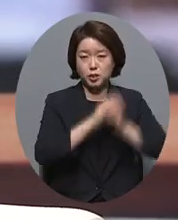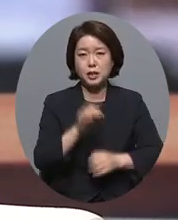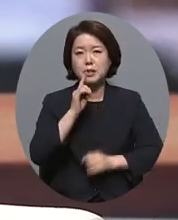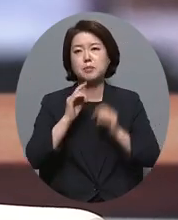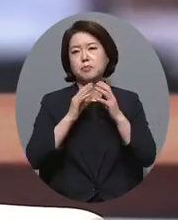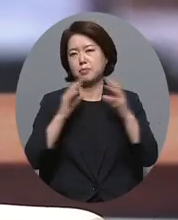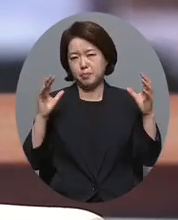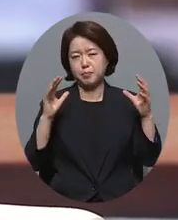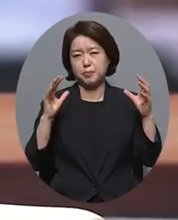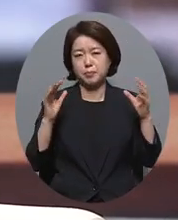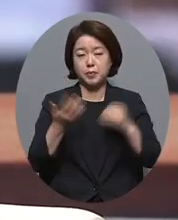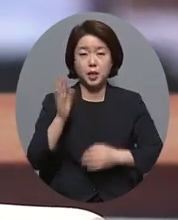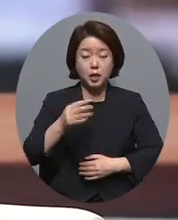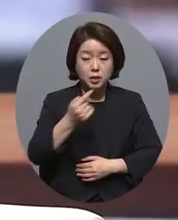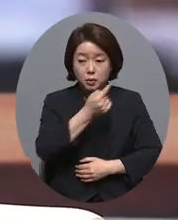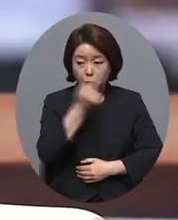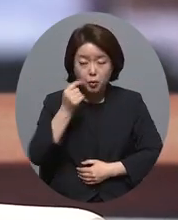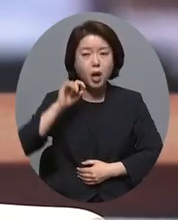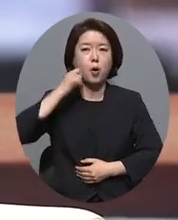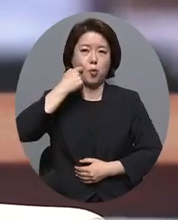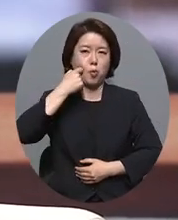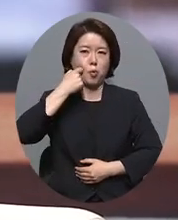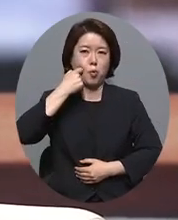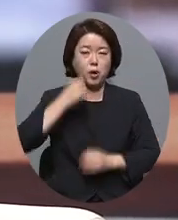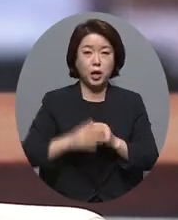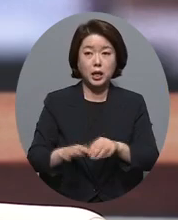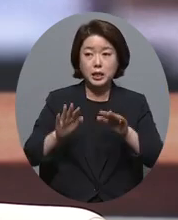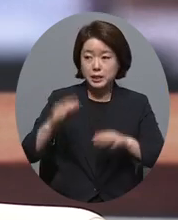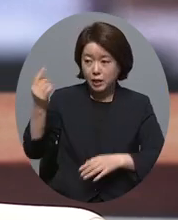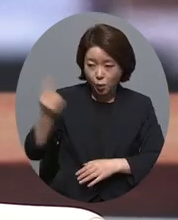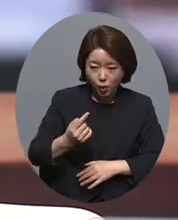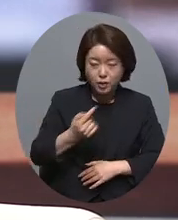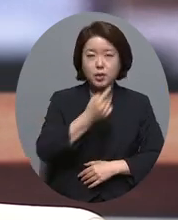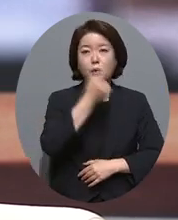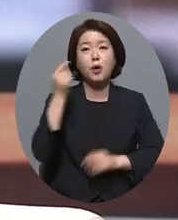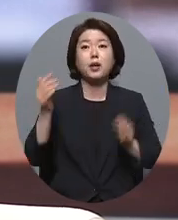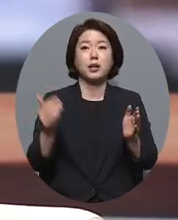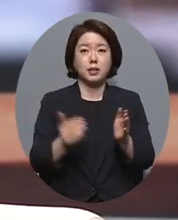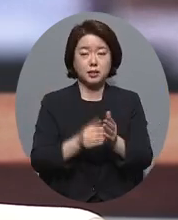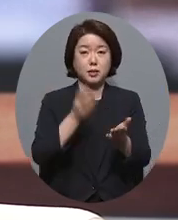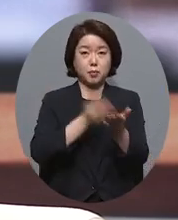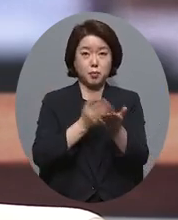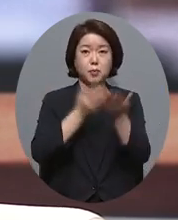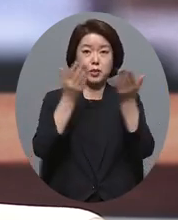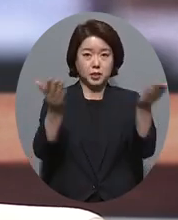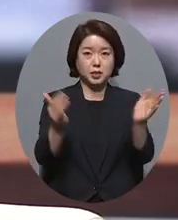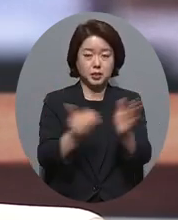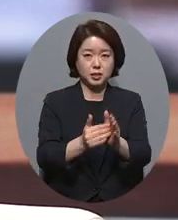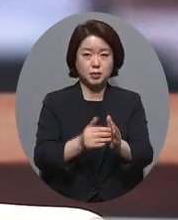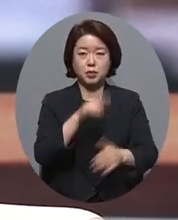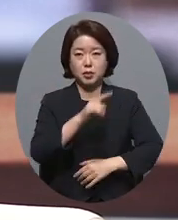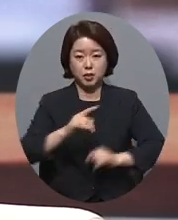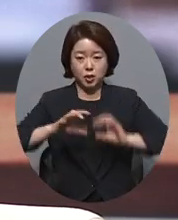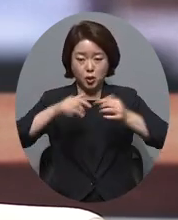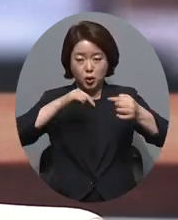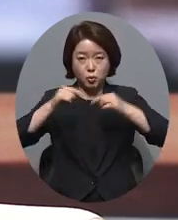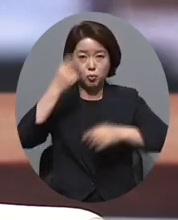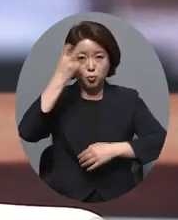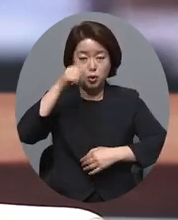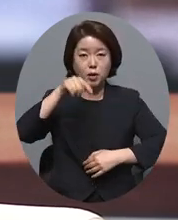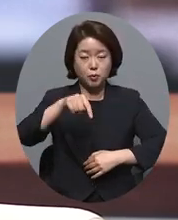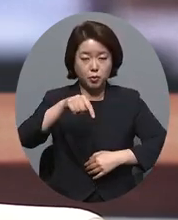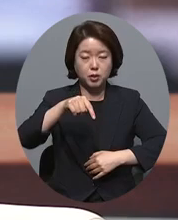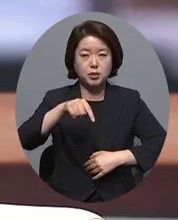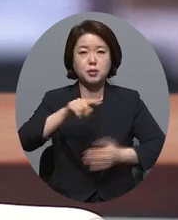논란은 있었습니다 그러나 확인이 어려웠고 이제 저희가 확인을 해서 보도를 해드린 건데 저기 국감장에서 다시 한번